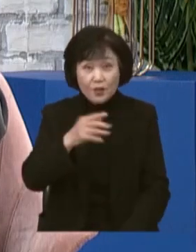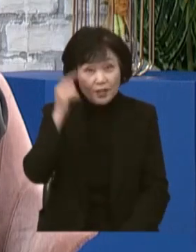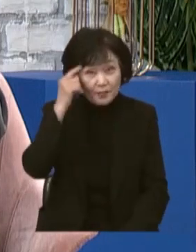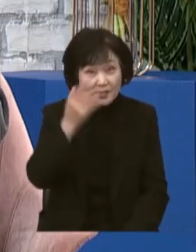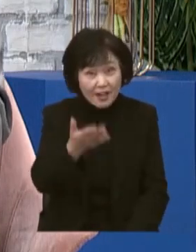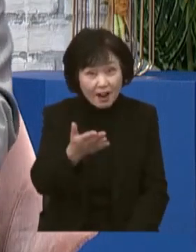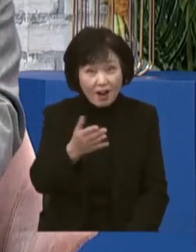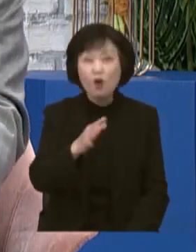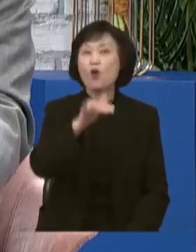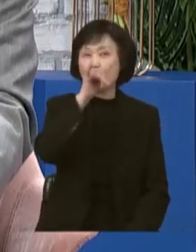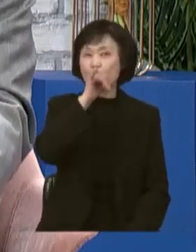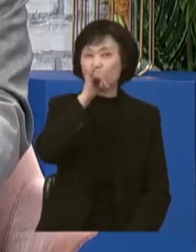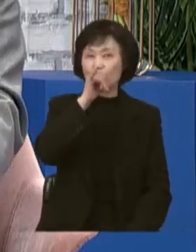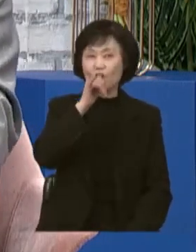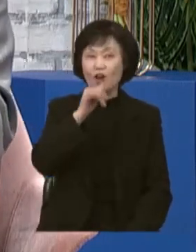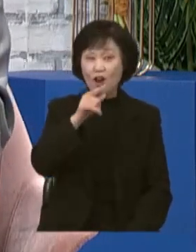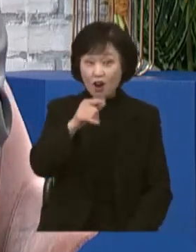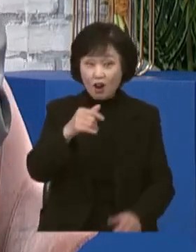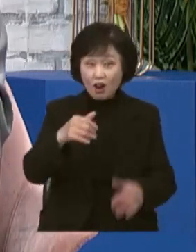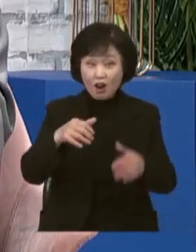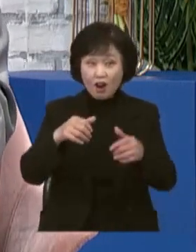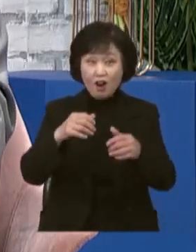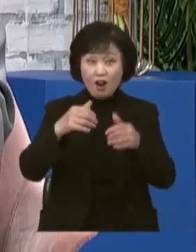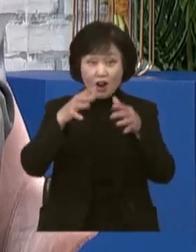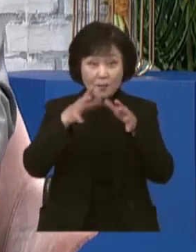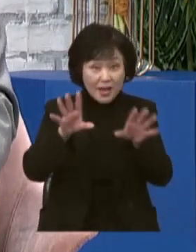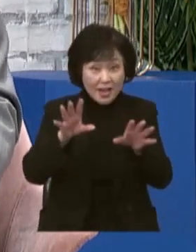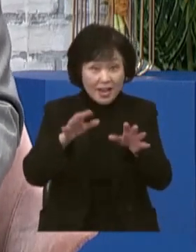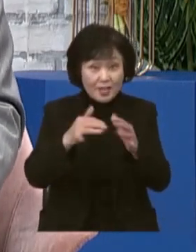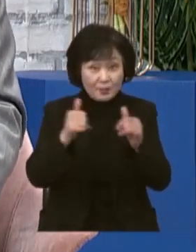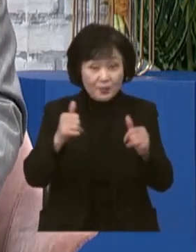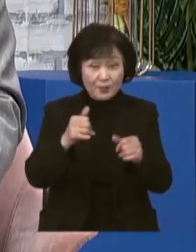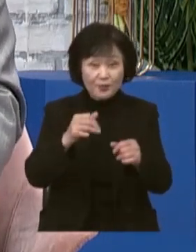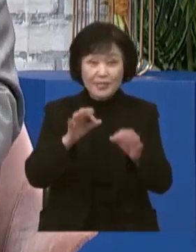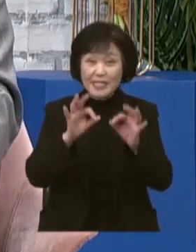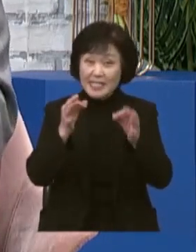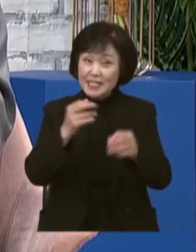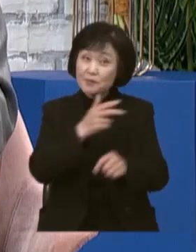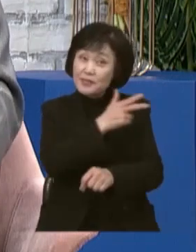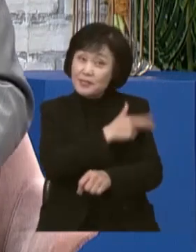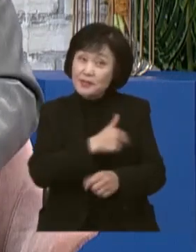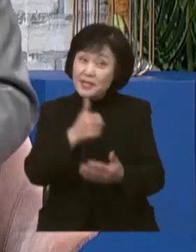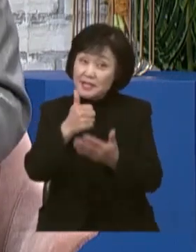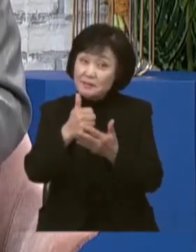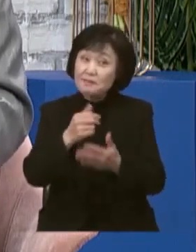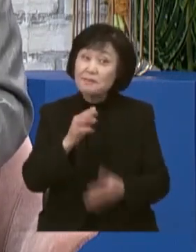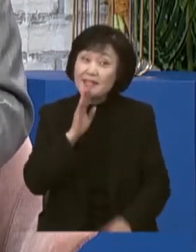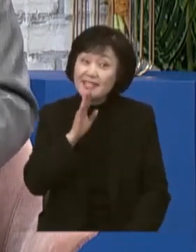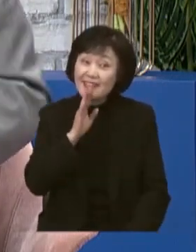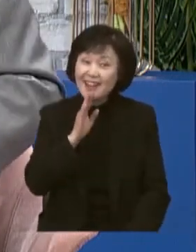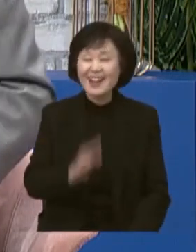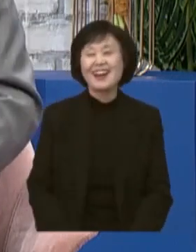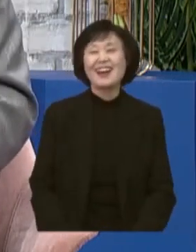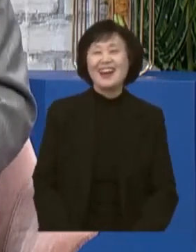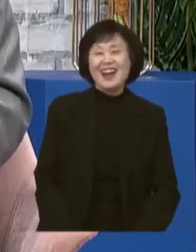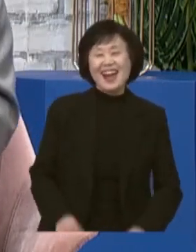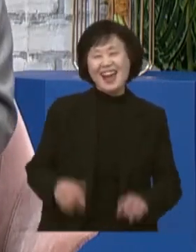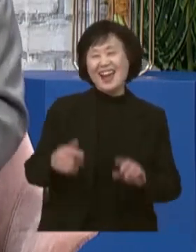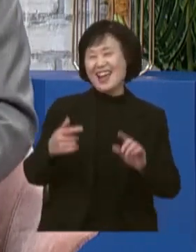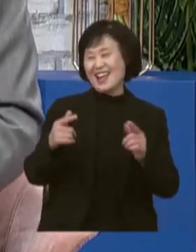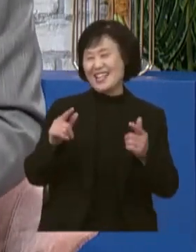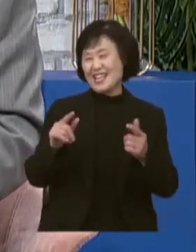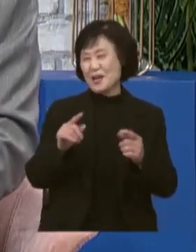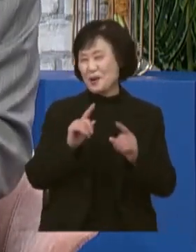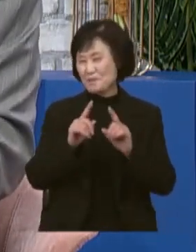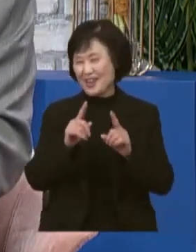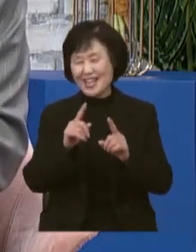네 그거를 깨신 분이 이제 김지선 씨야? 아니 뭐 뭐 아니라고 하기에는 좀